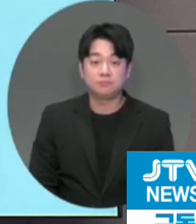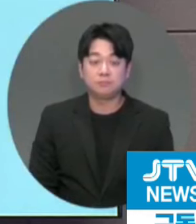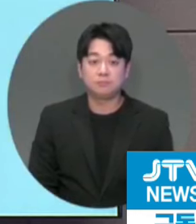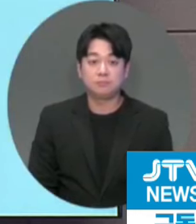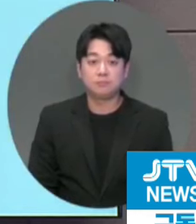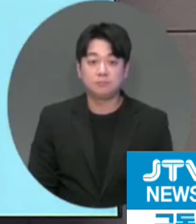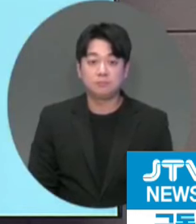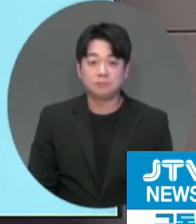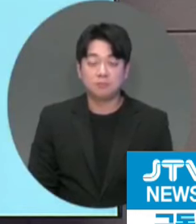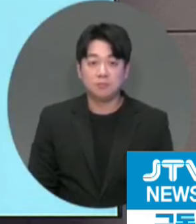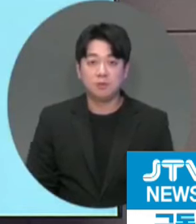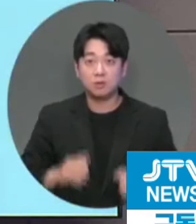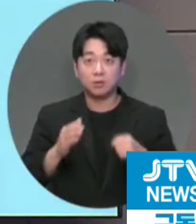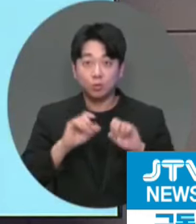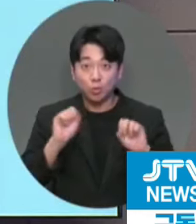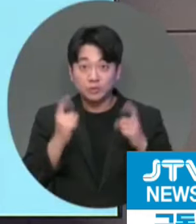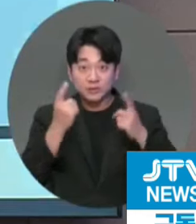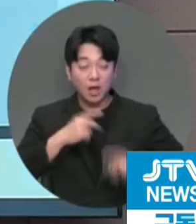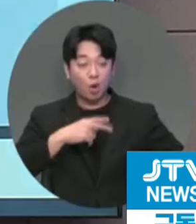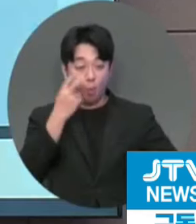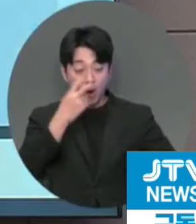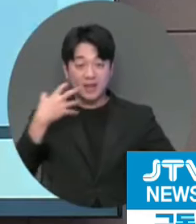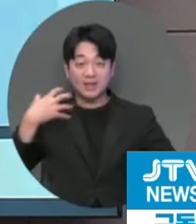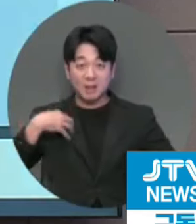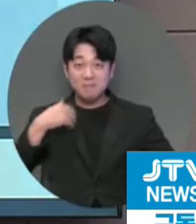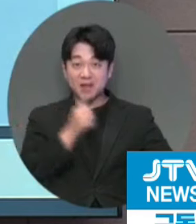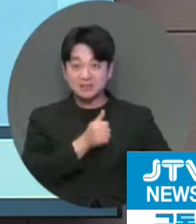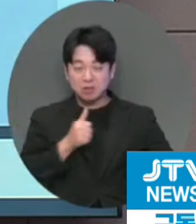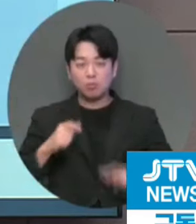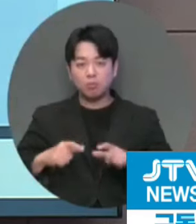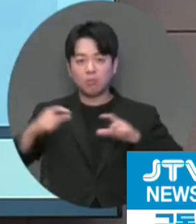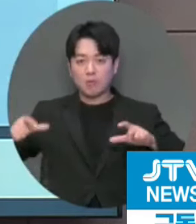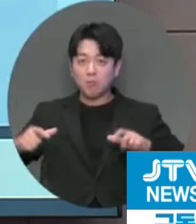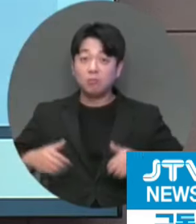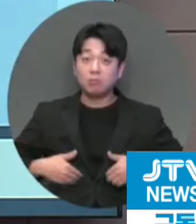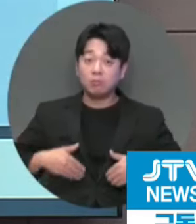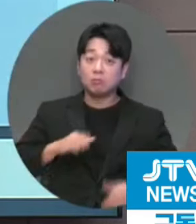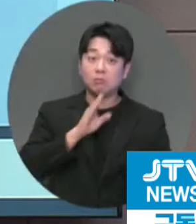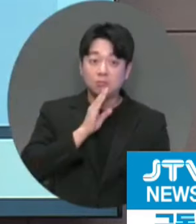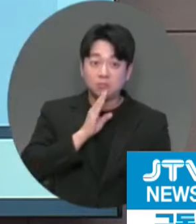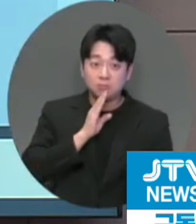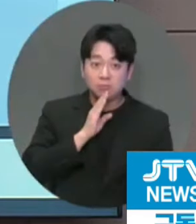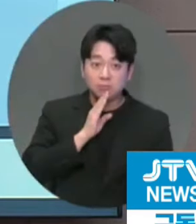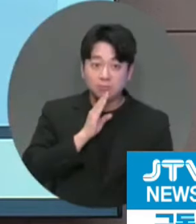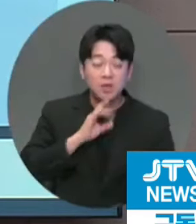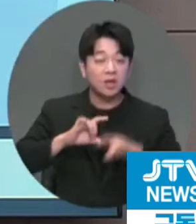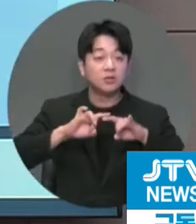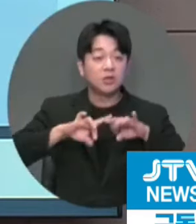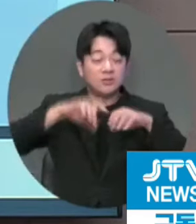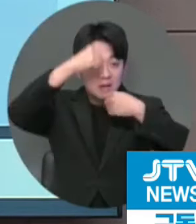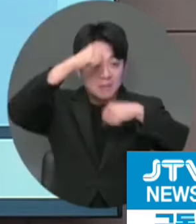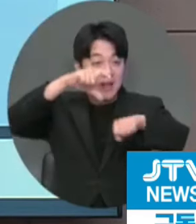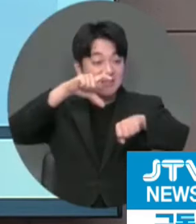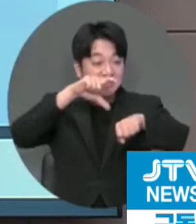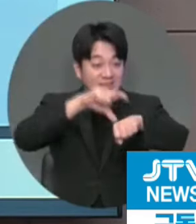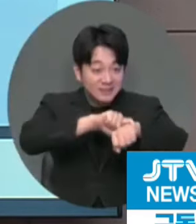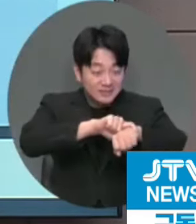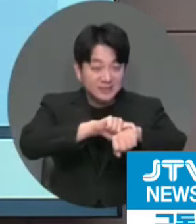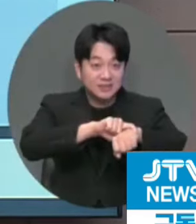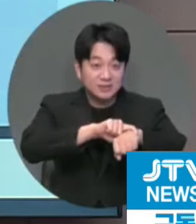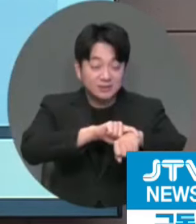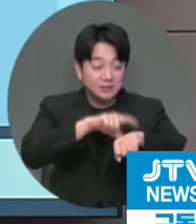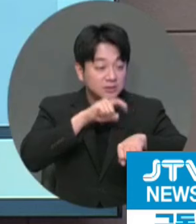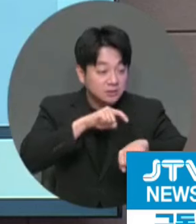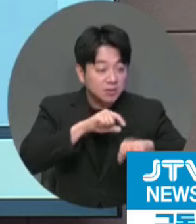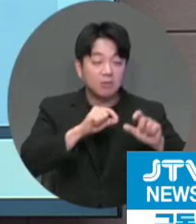관리할 사람이 이만큼 많이 늘어났다는 겁니다. 다음 장 보실까요? 이 전자발찌 착용한 대상자 중에 60%는